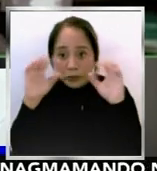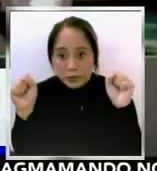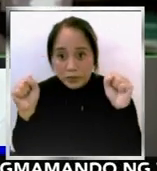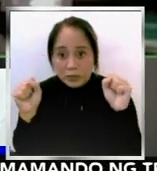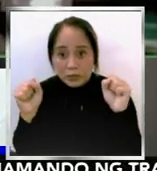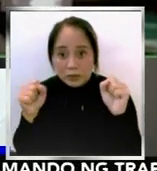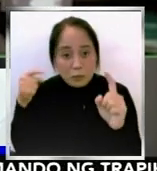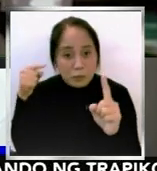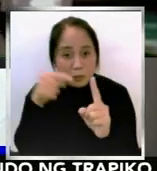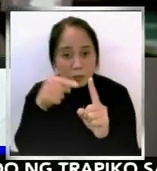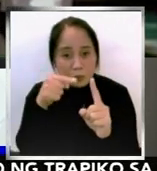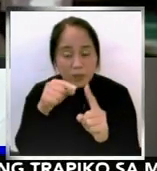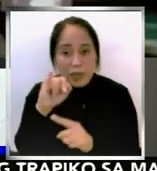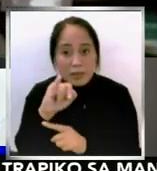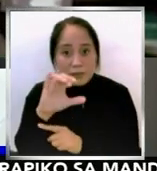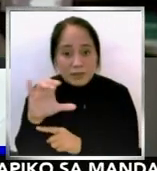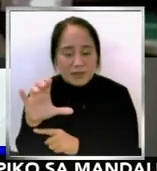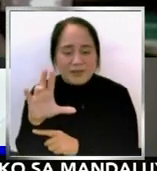ICC. It's really